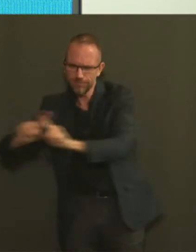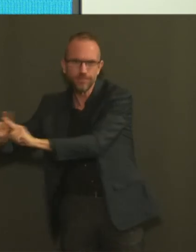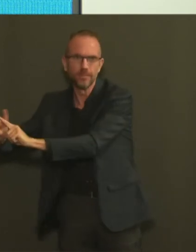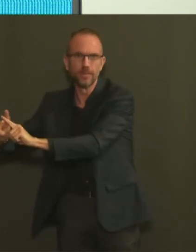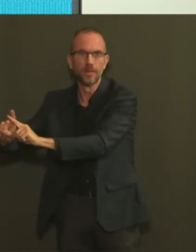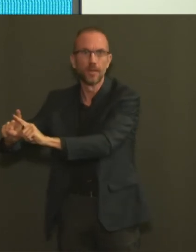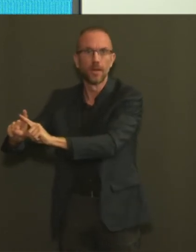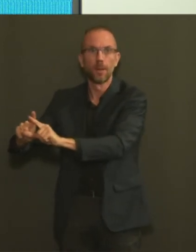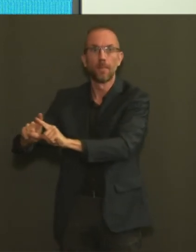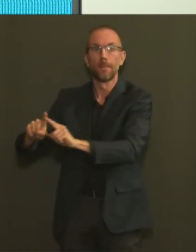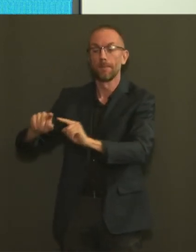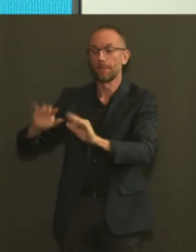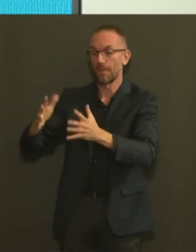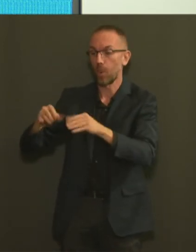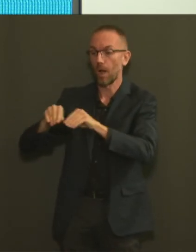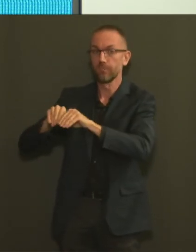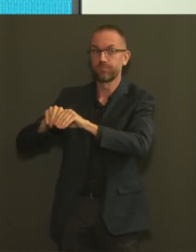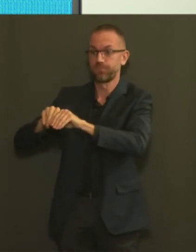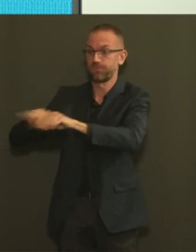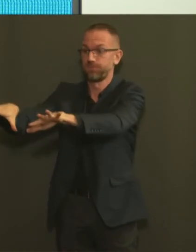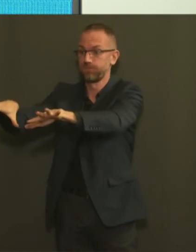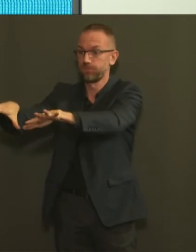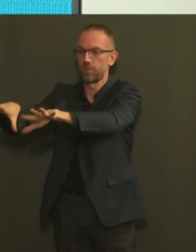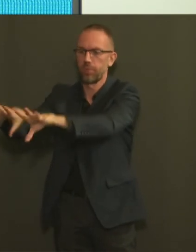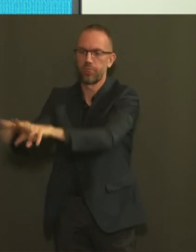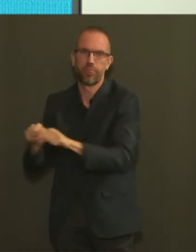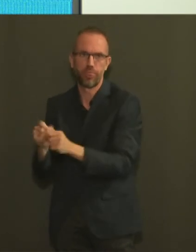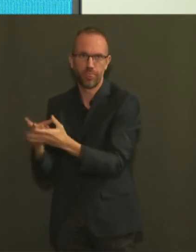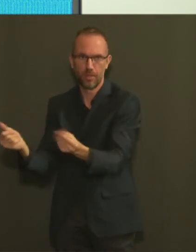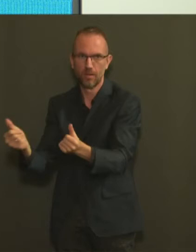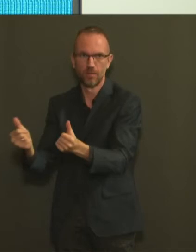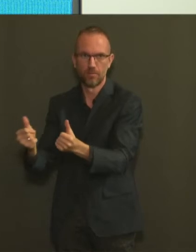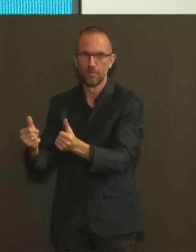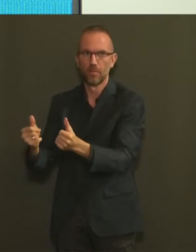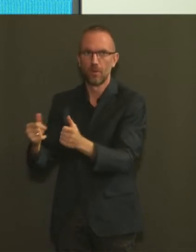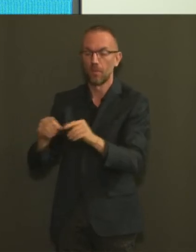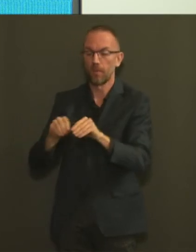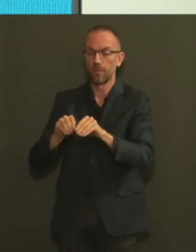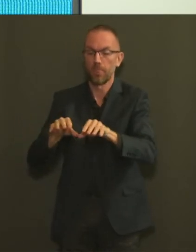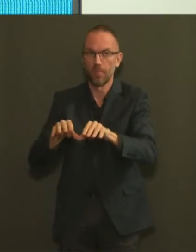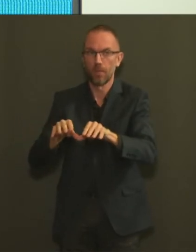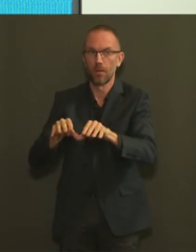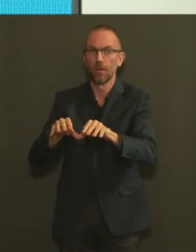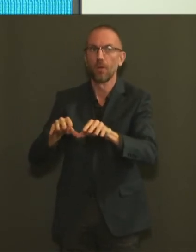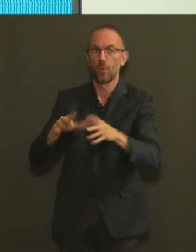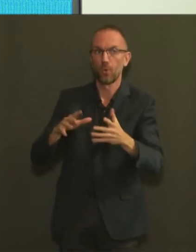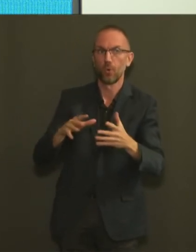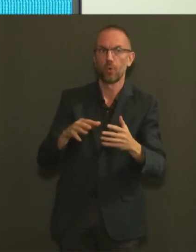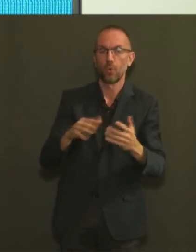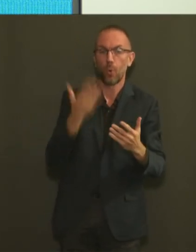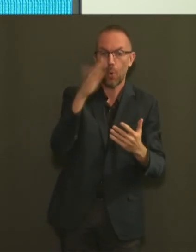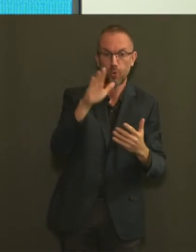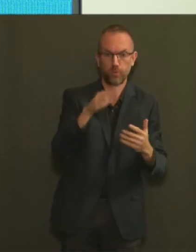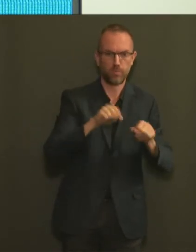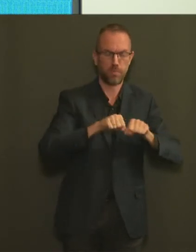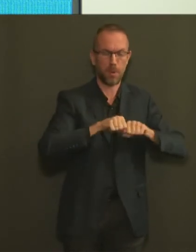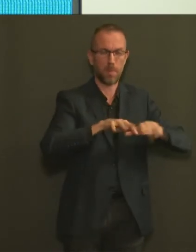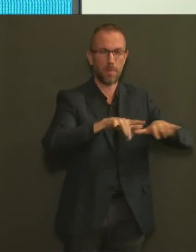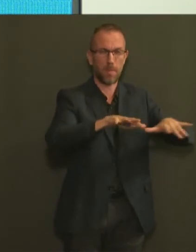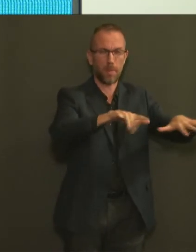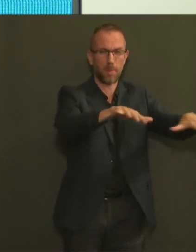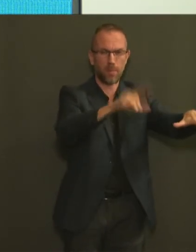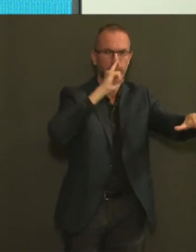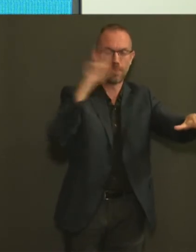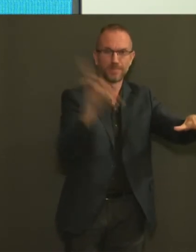jamais sont limités dans leur diffusion et que d'autres variantes se propage plus rapidement et éventuellement deviennent